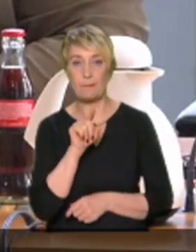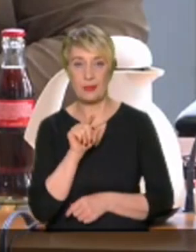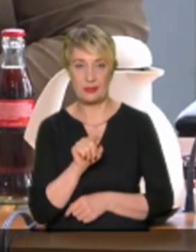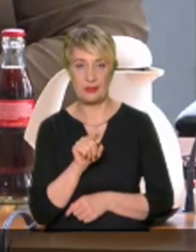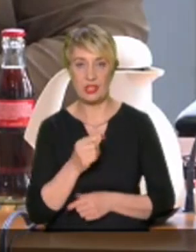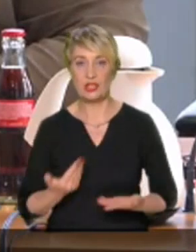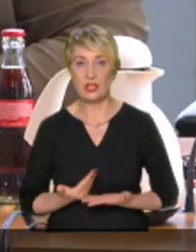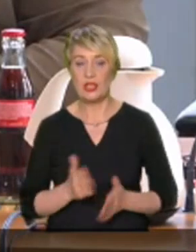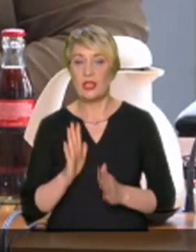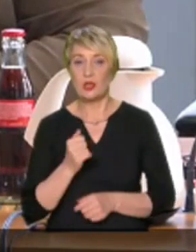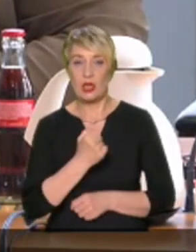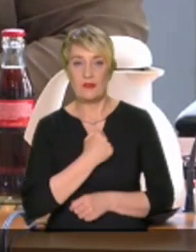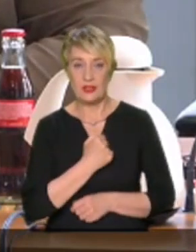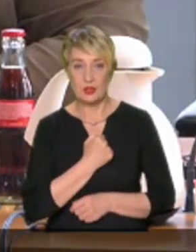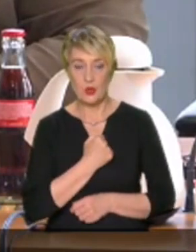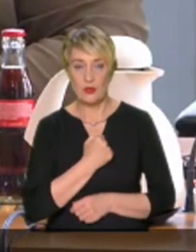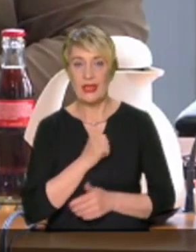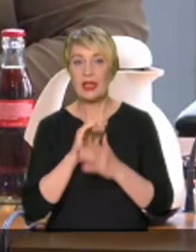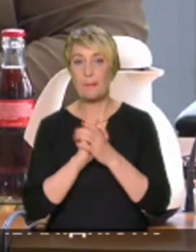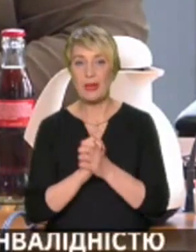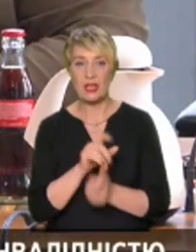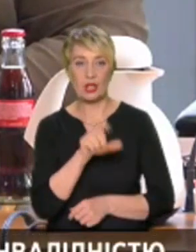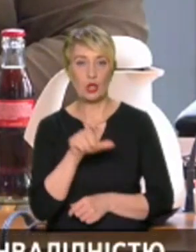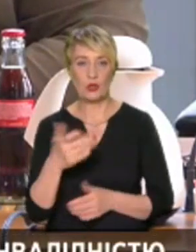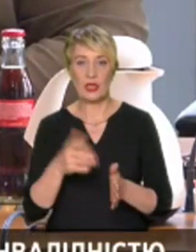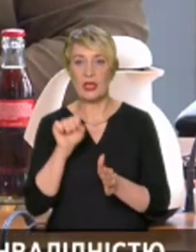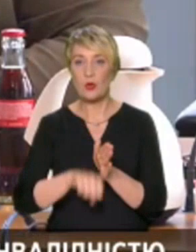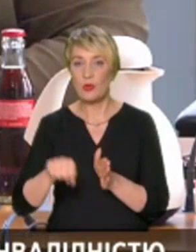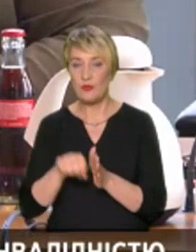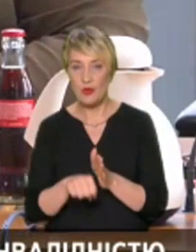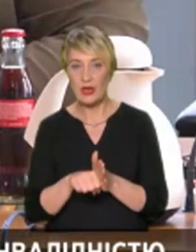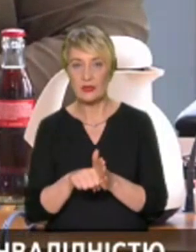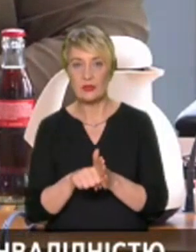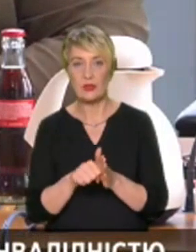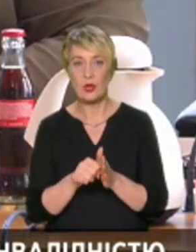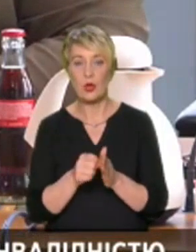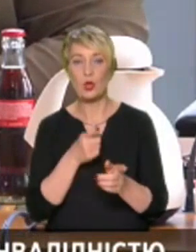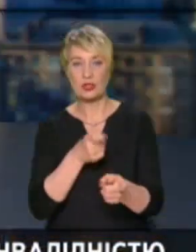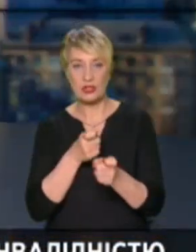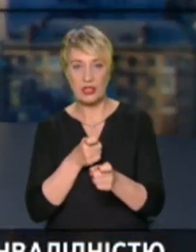військових, але і мирних людей, яких убивають, розстрілюють та гвалтують.